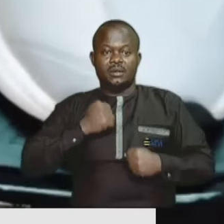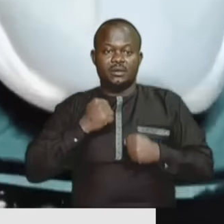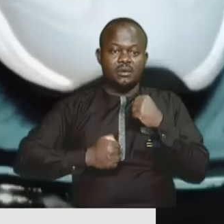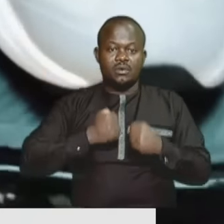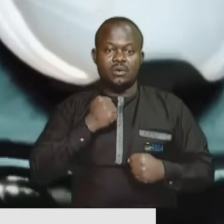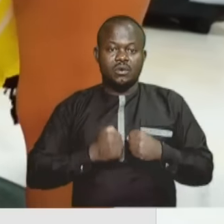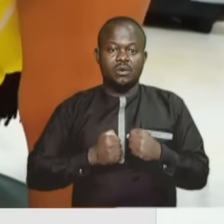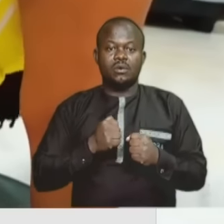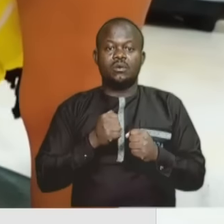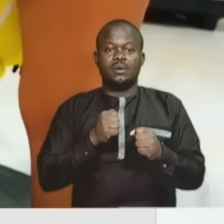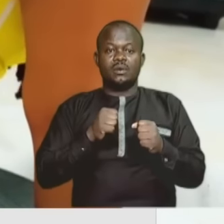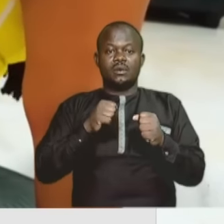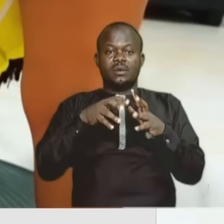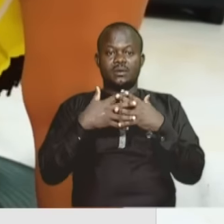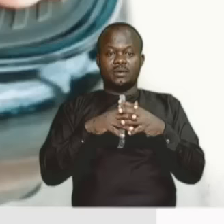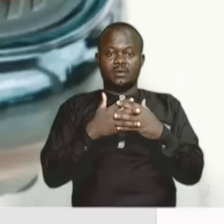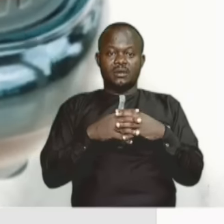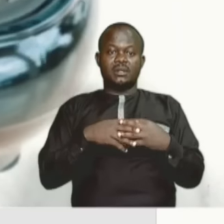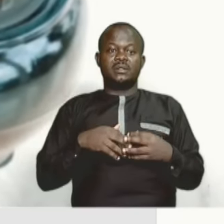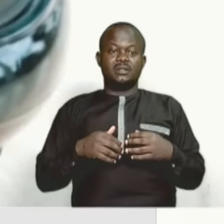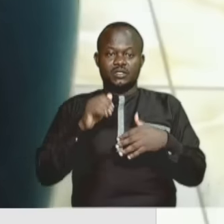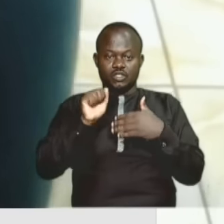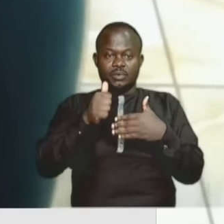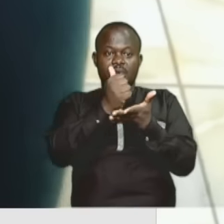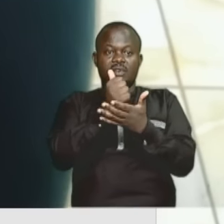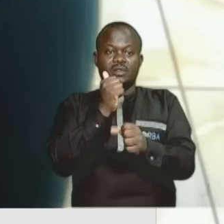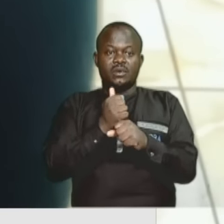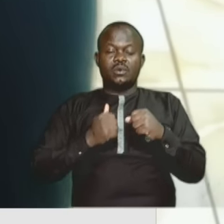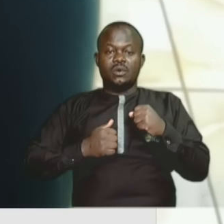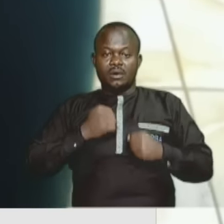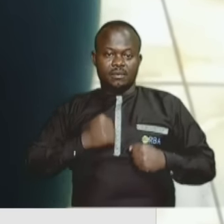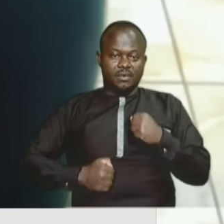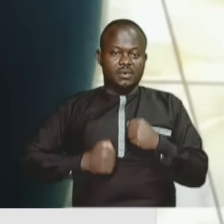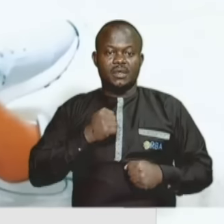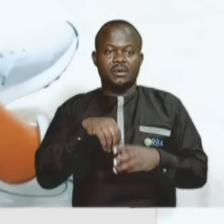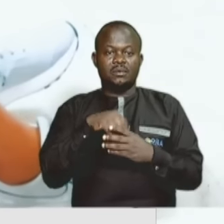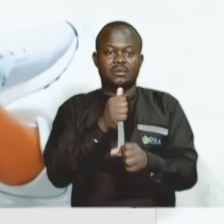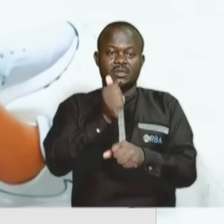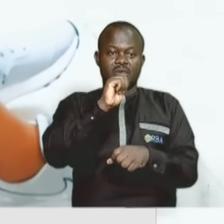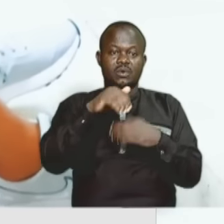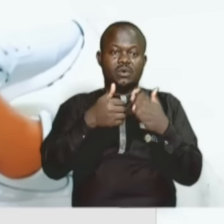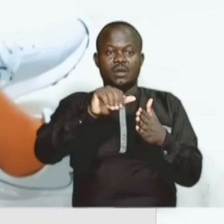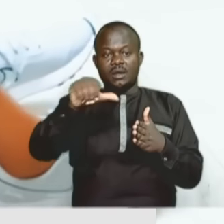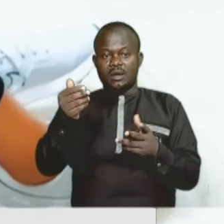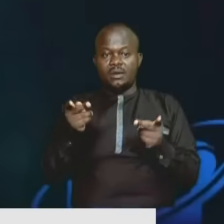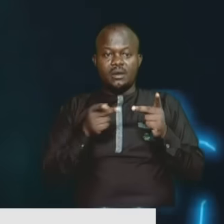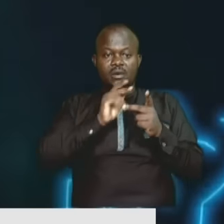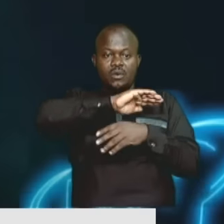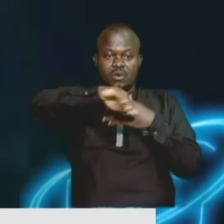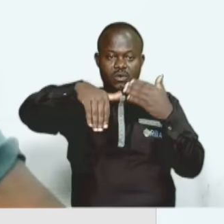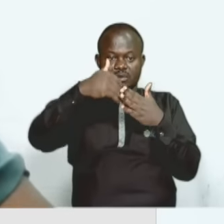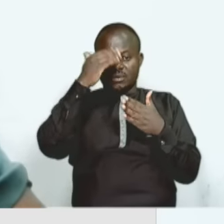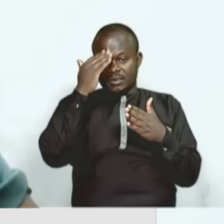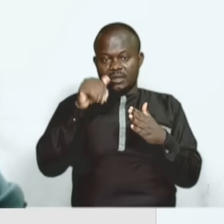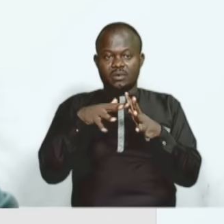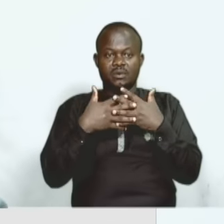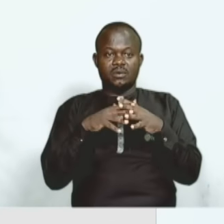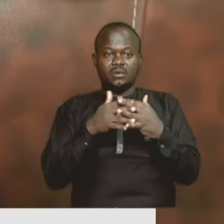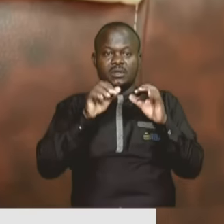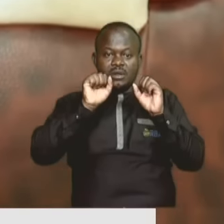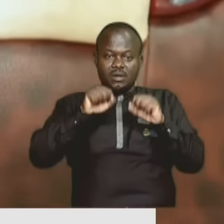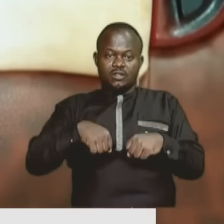bakagura imashini zabugenewe zigendanwa zishobora kubafasha gukora siporo baba bari mu kazi cyangwa se ahandi hose, kuko izo mashini bashobora